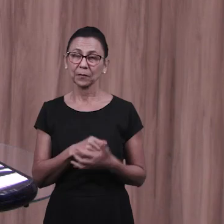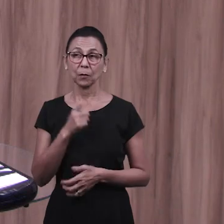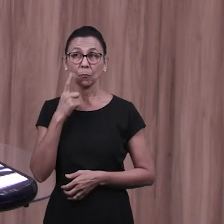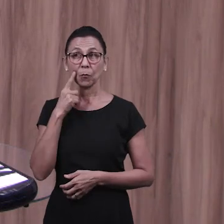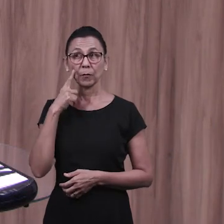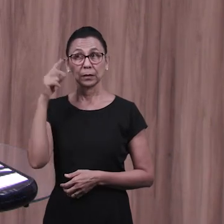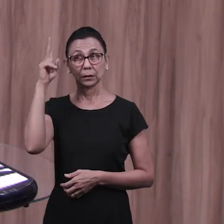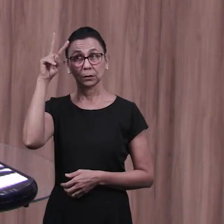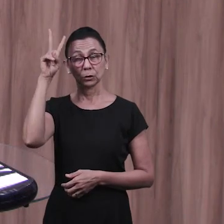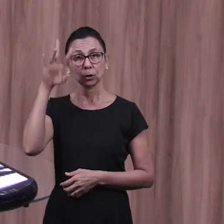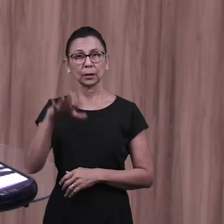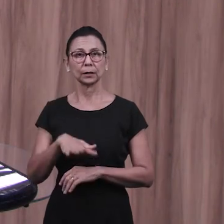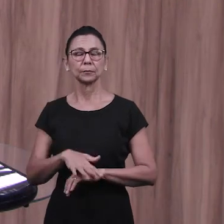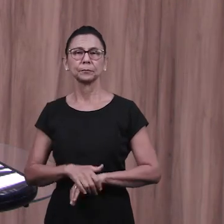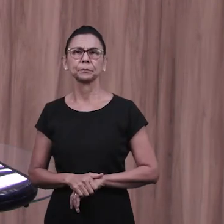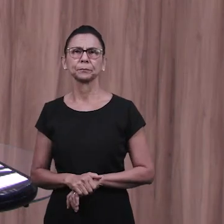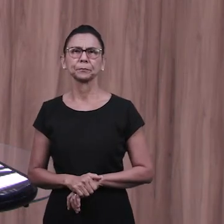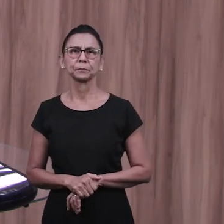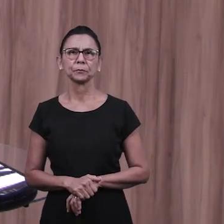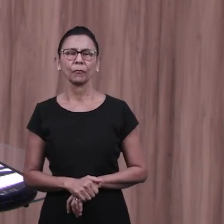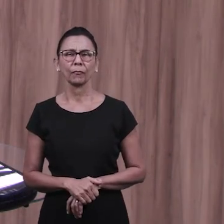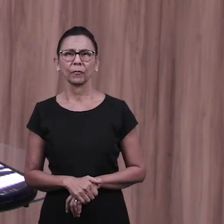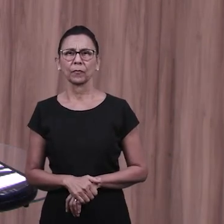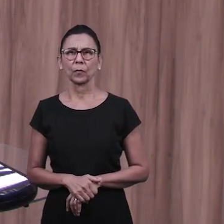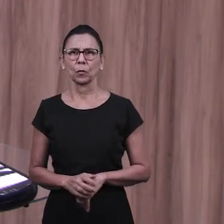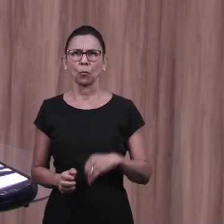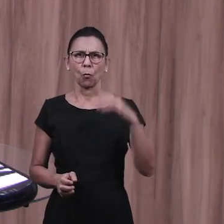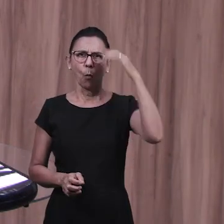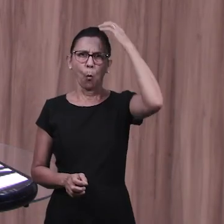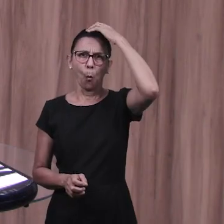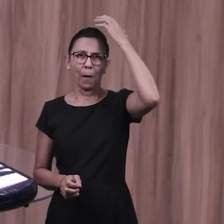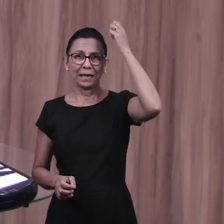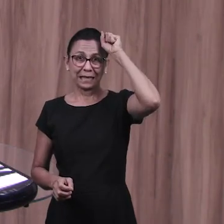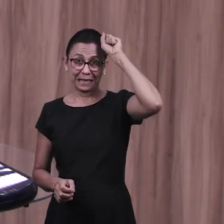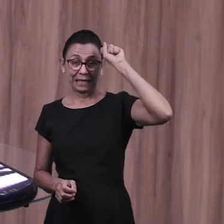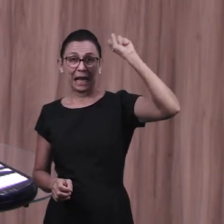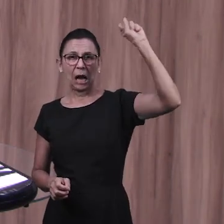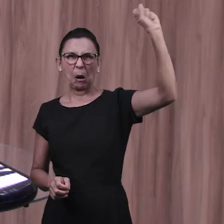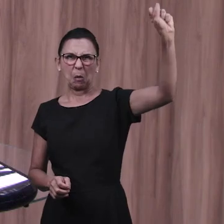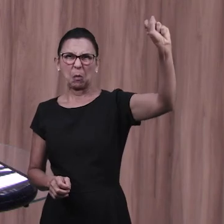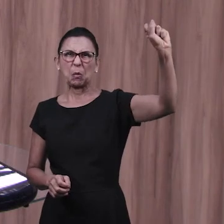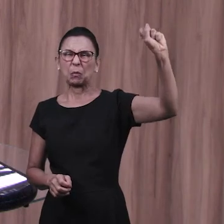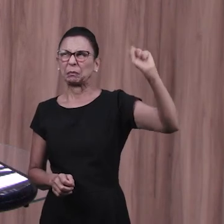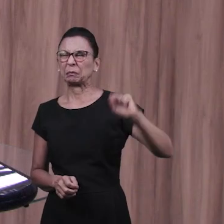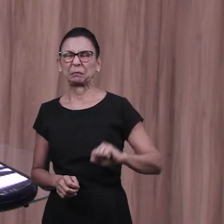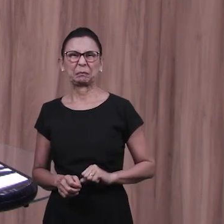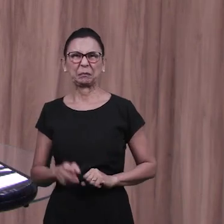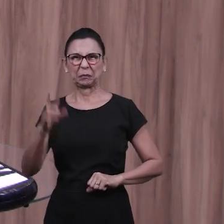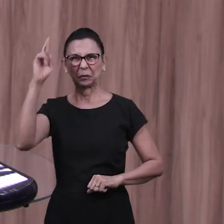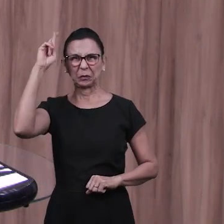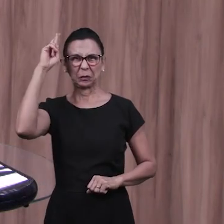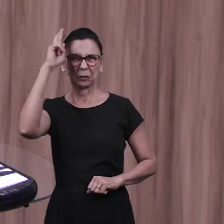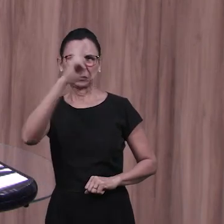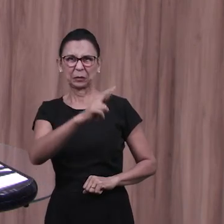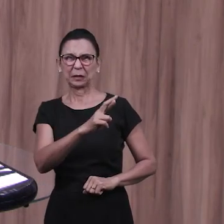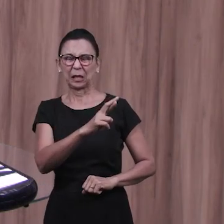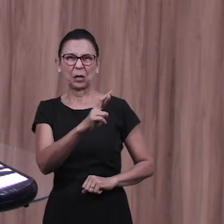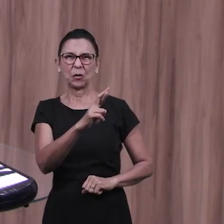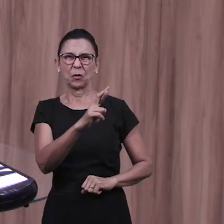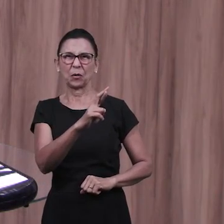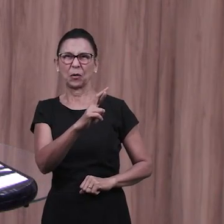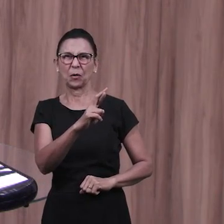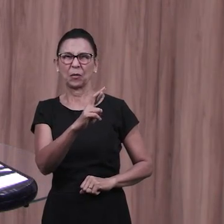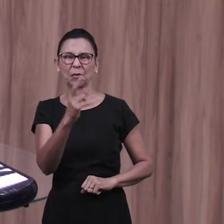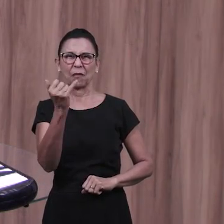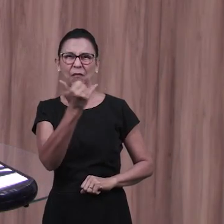l'histoire. Saül n'avait plus l'esprit du Seigneur et l'esprit mauvais le perturbait